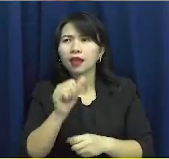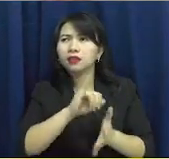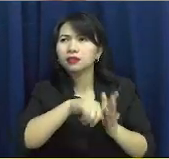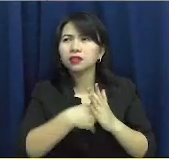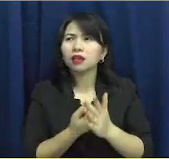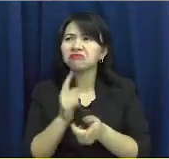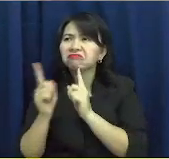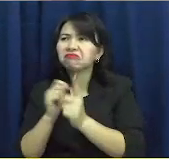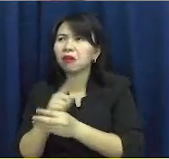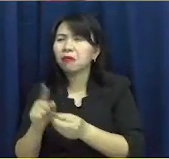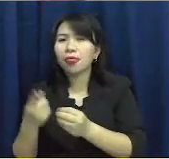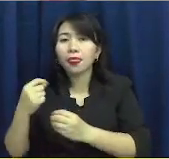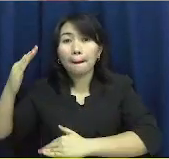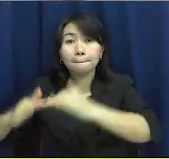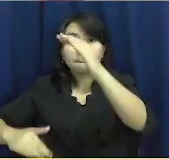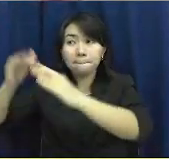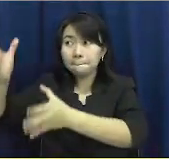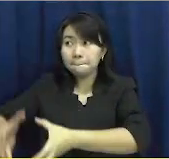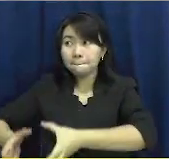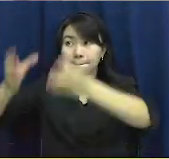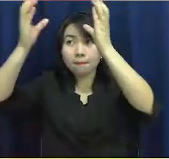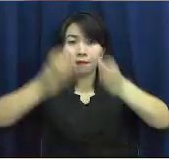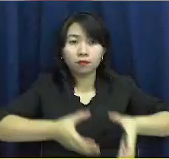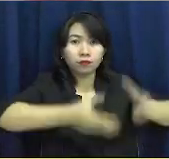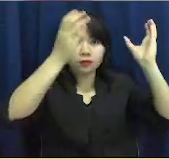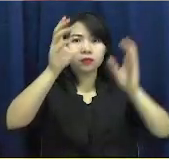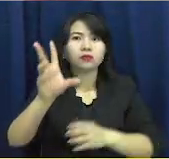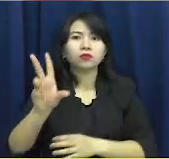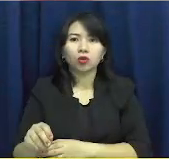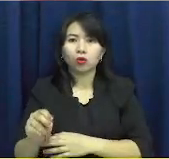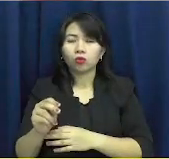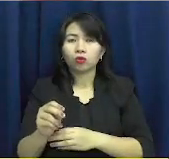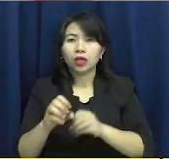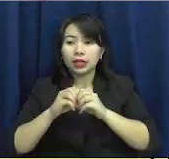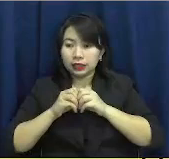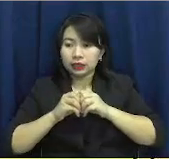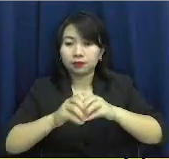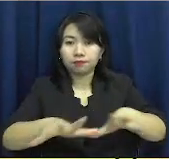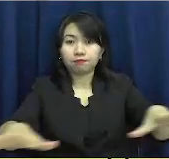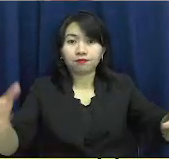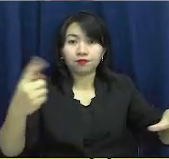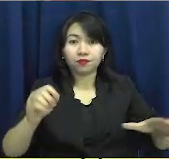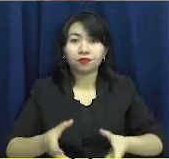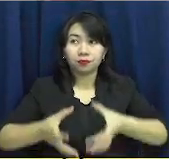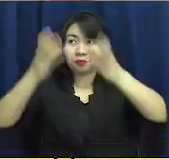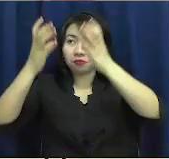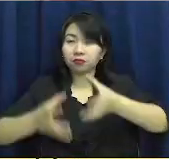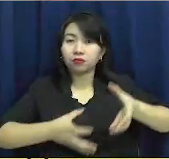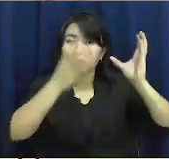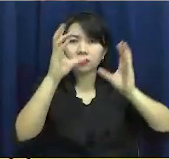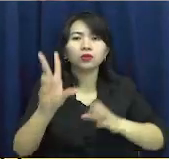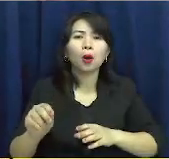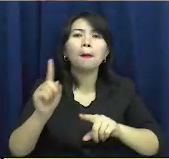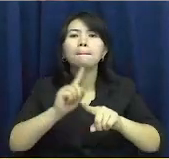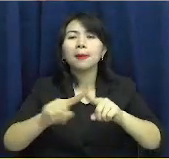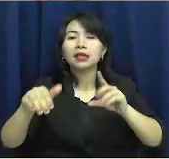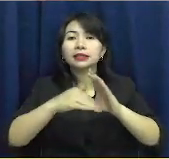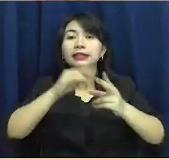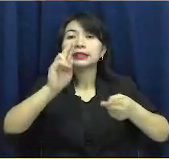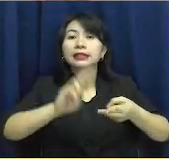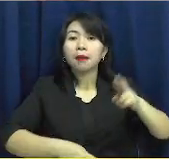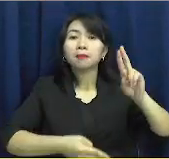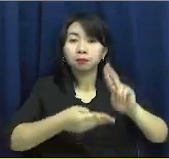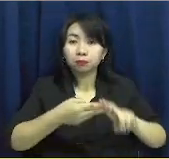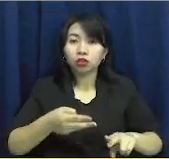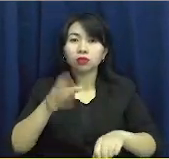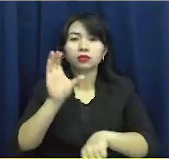just talking about the building per se or yung nag-expand yung kanilang lugar, but in numbers. Pero sabi ko nga po